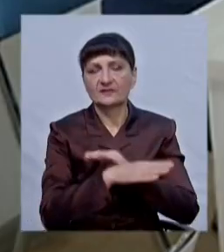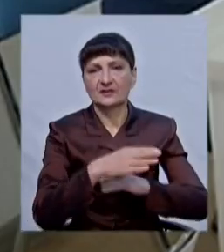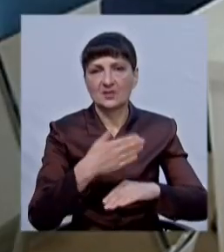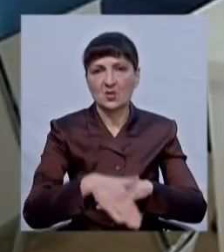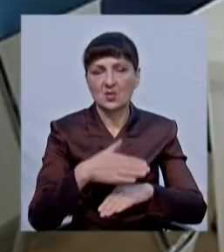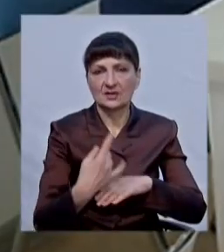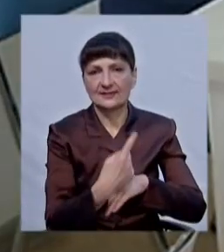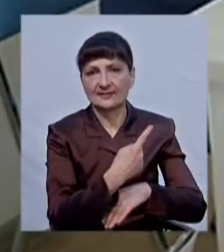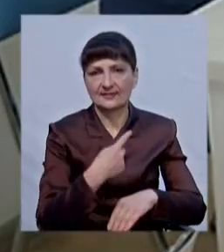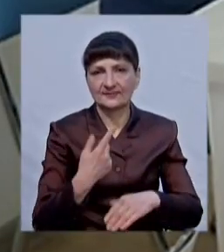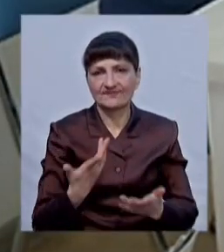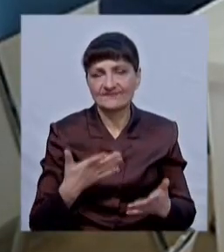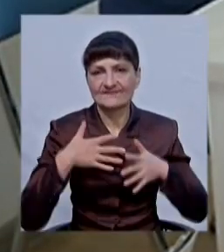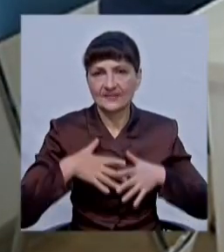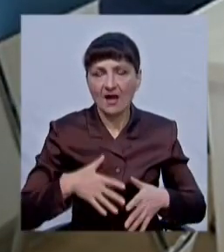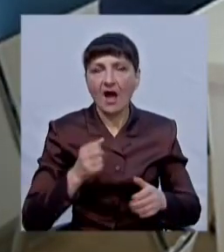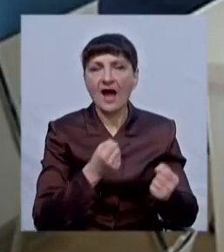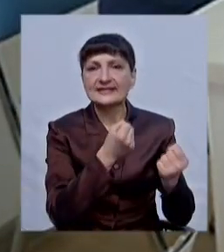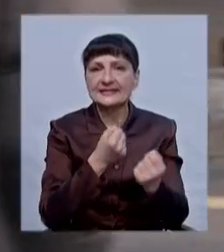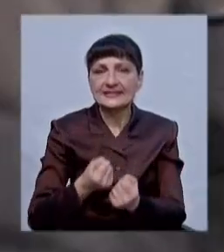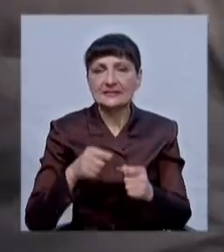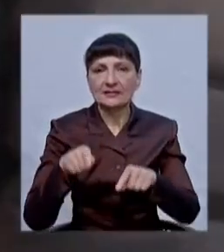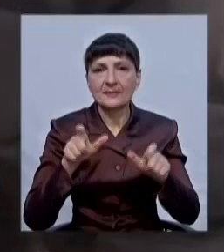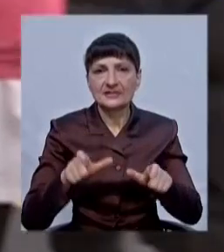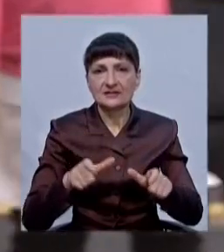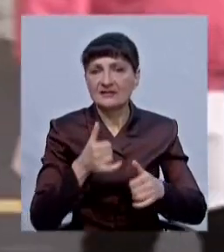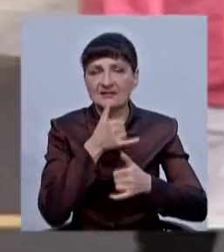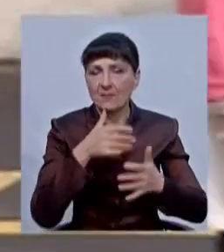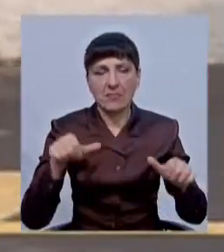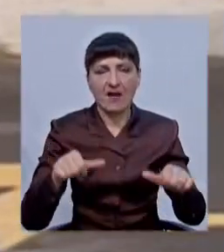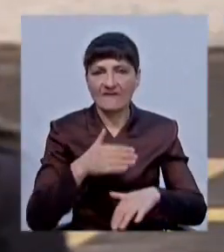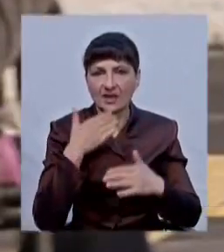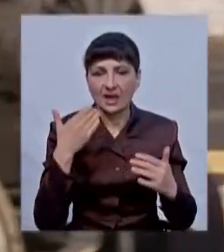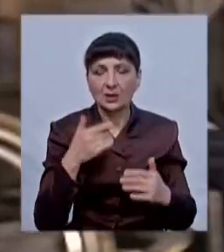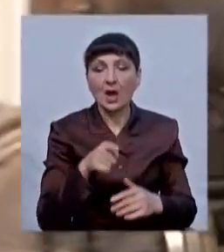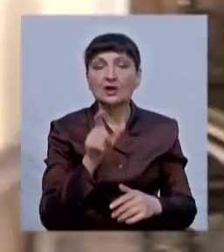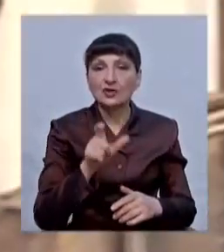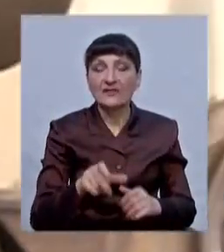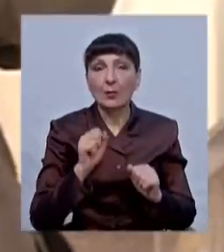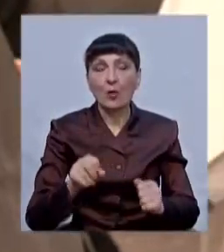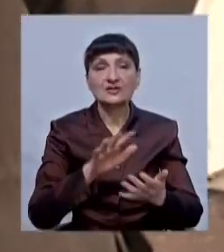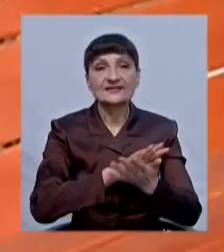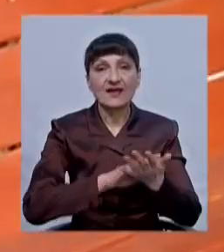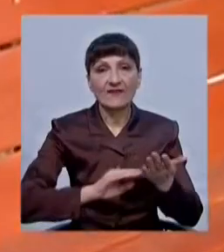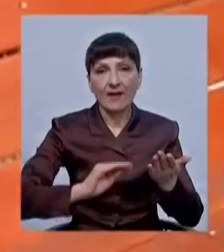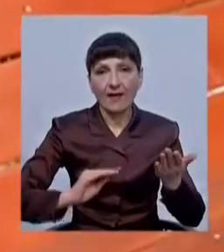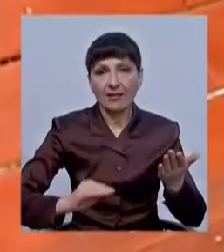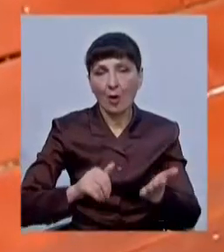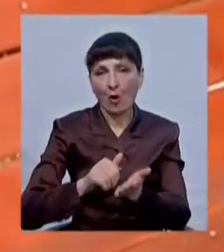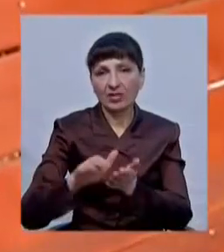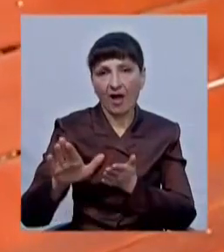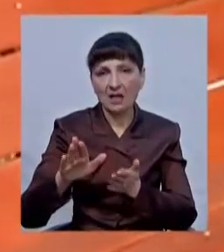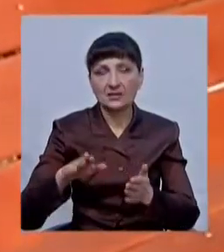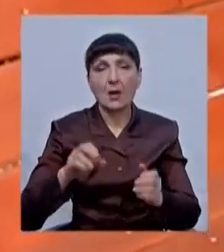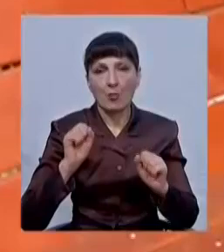большого города. А удерживать людей силой работники приюта не имеют права. Постояльцу достаточно от руки написать расписку об отказе от